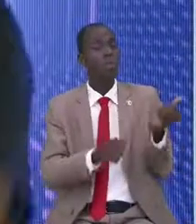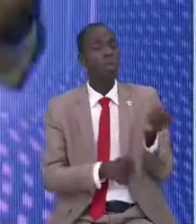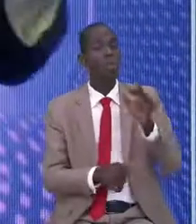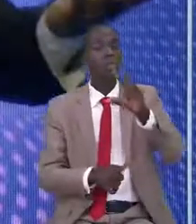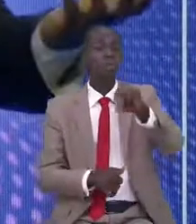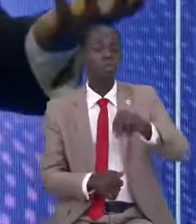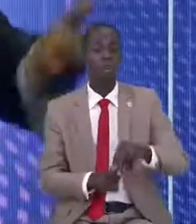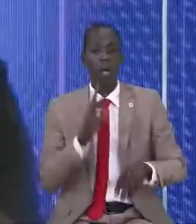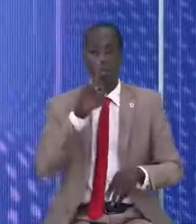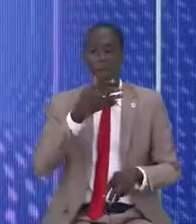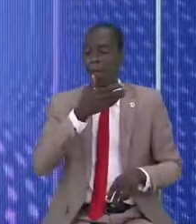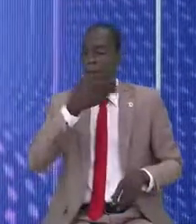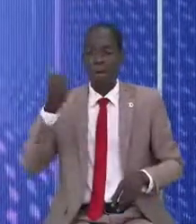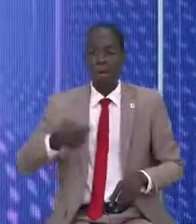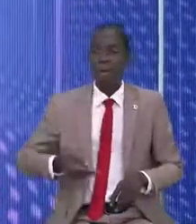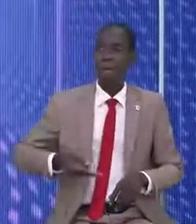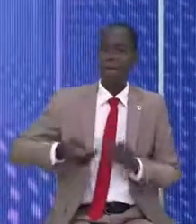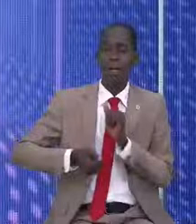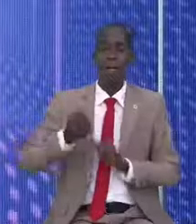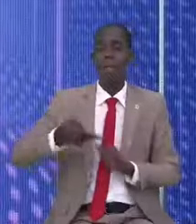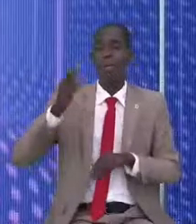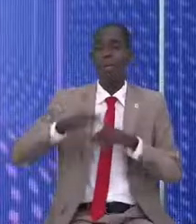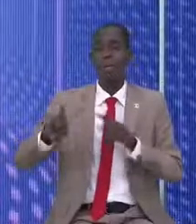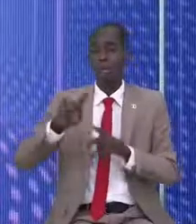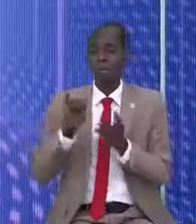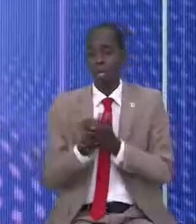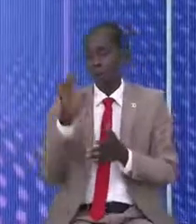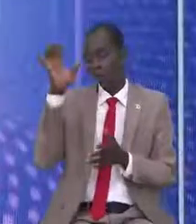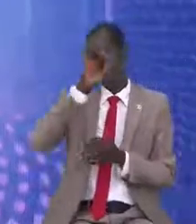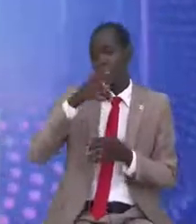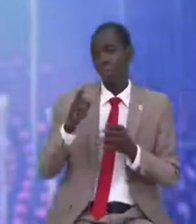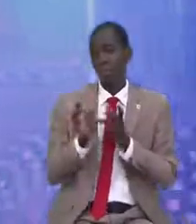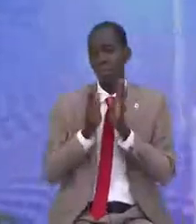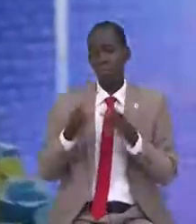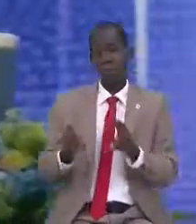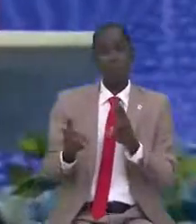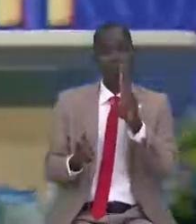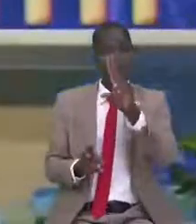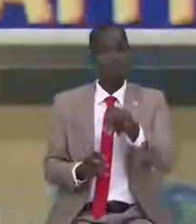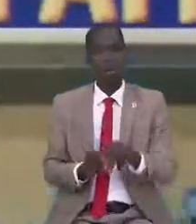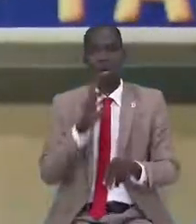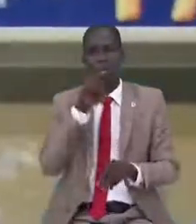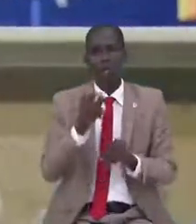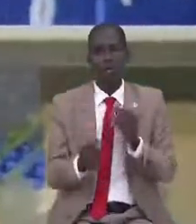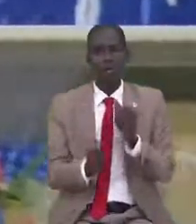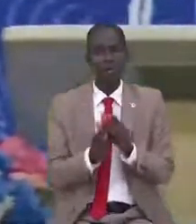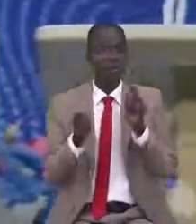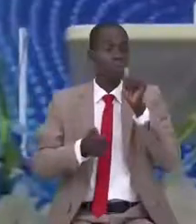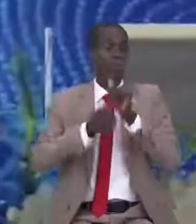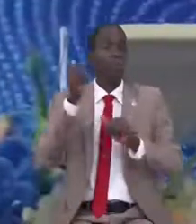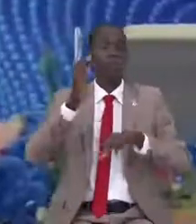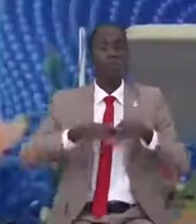qui rétrogradent? Jamais. Es-tu plus élevé que ceux qui ont fait de faux pas? Non. Es-tu plus grand